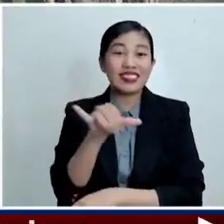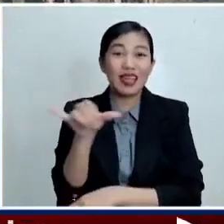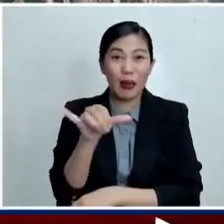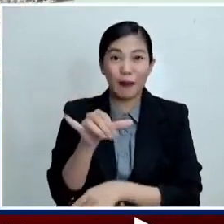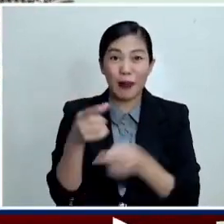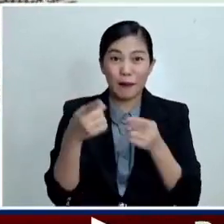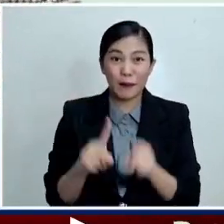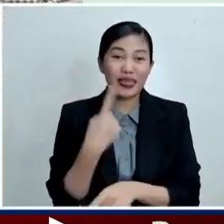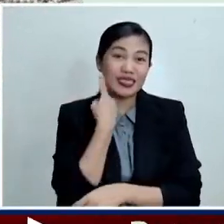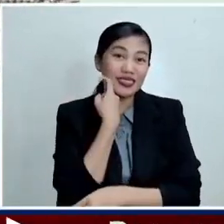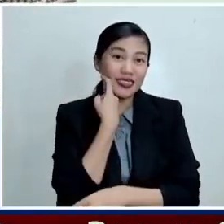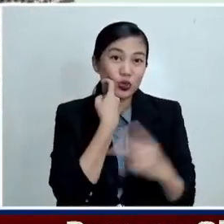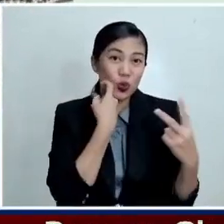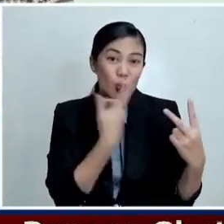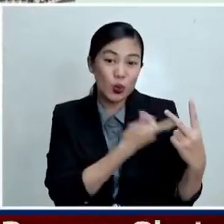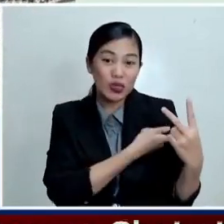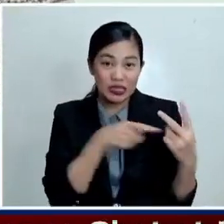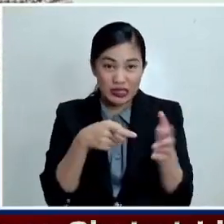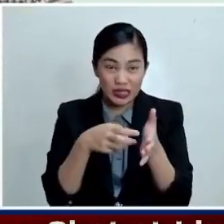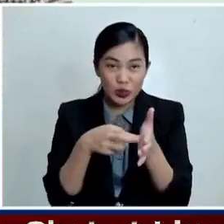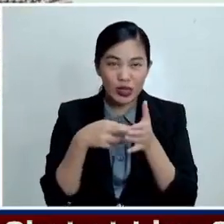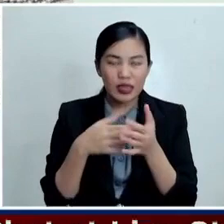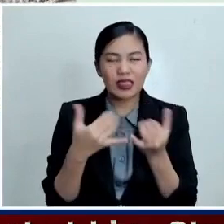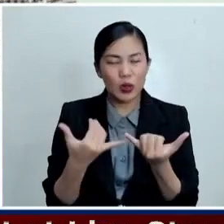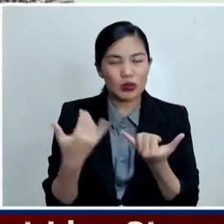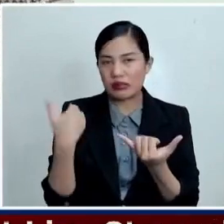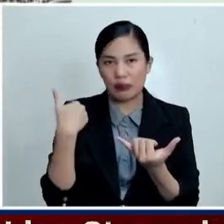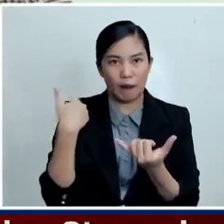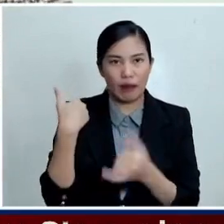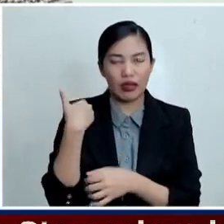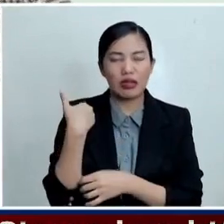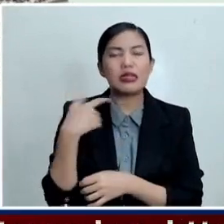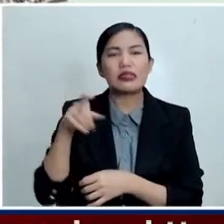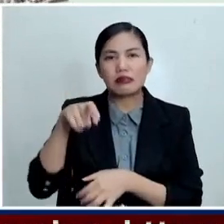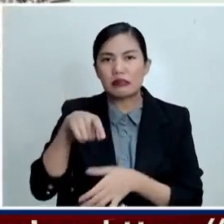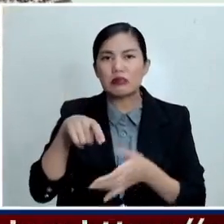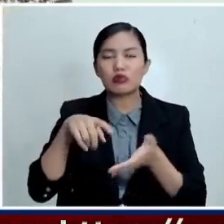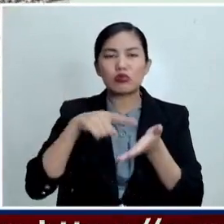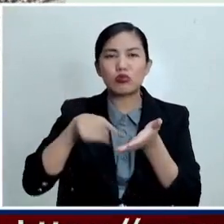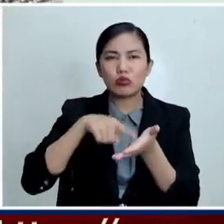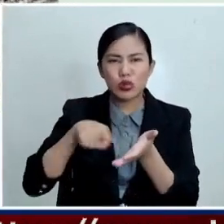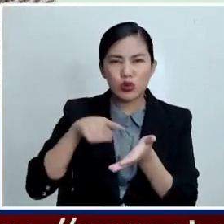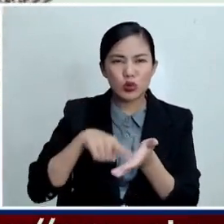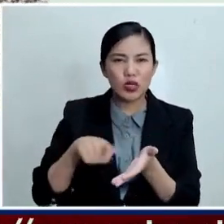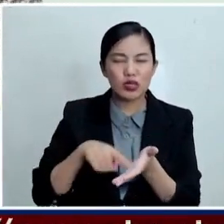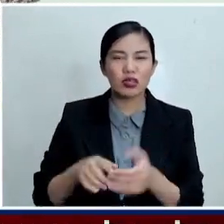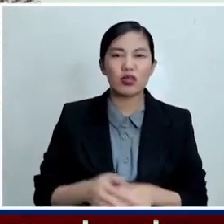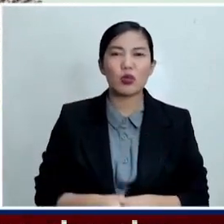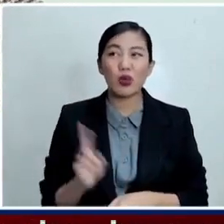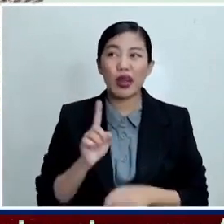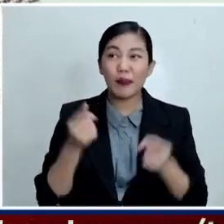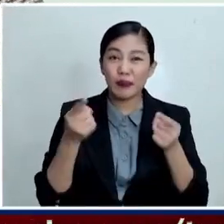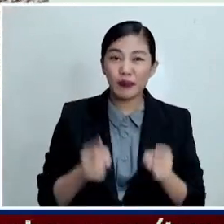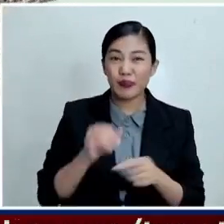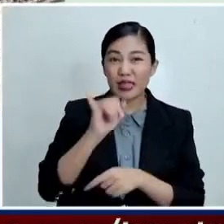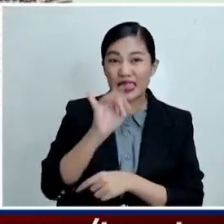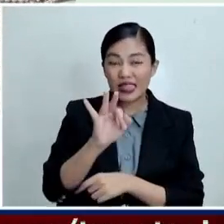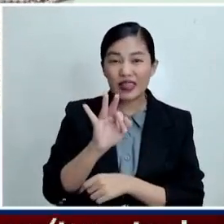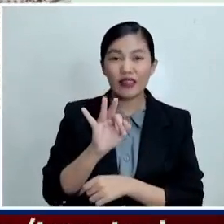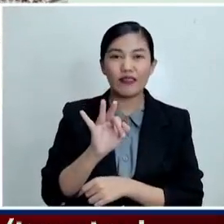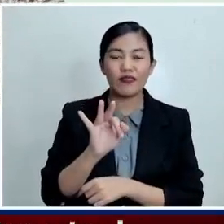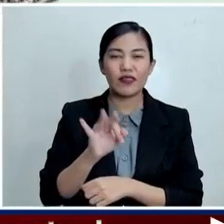bakunahan. Kailangan pag-aralan what would be the implications if we redefine our